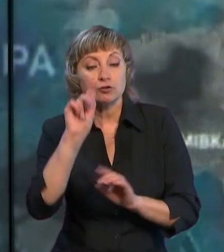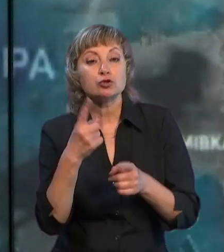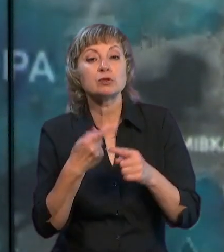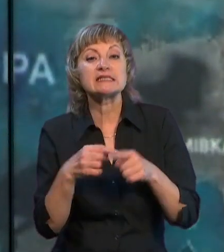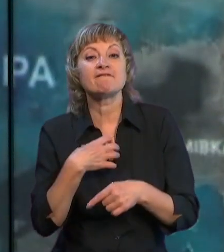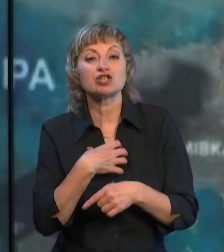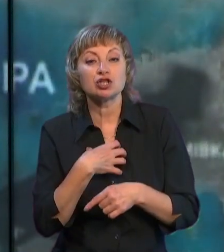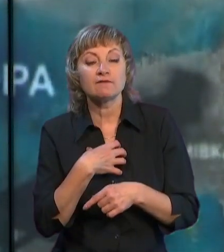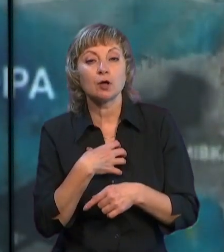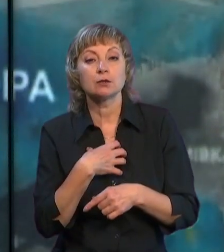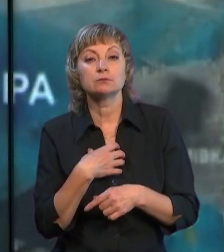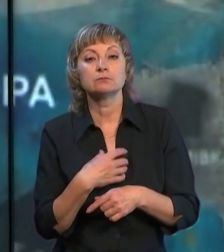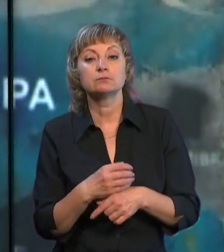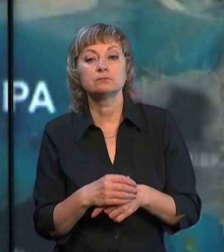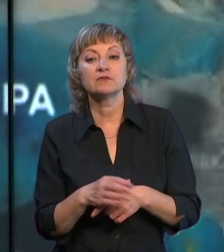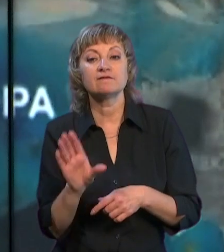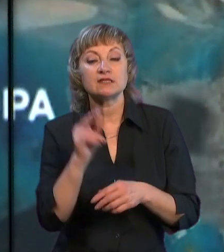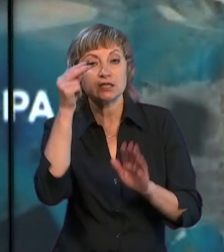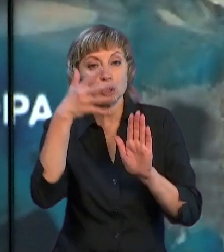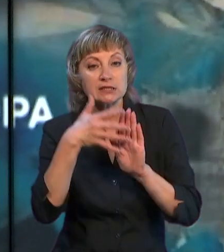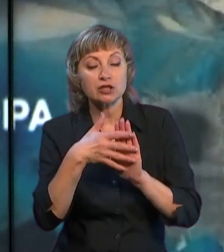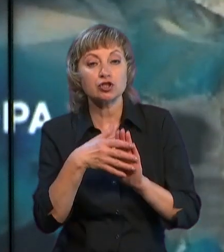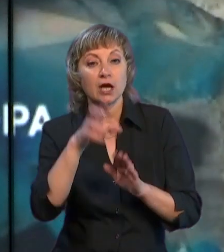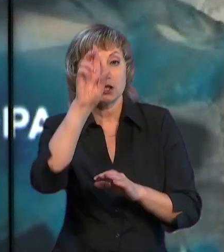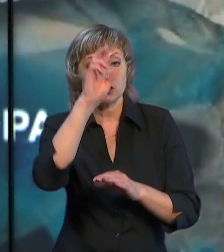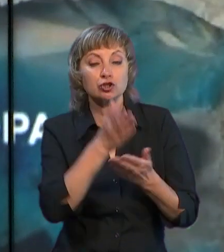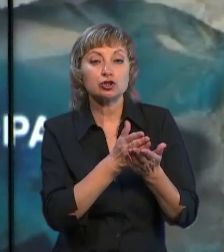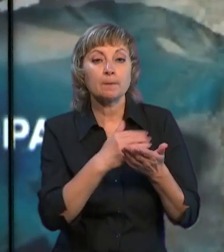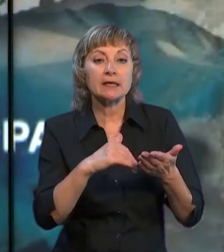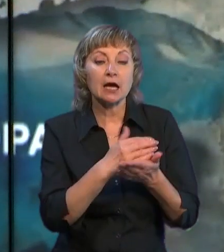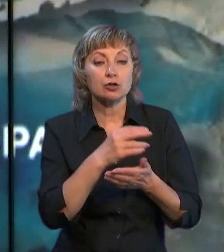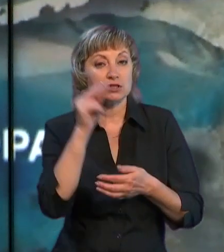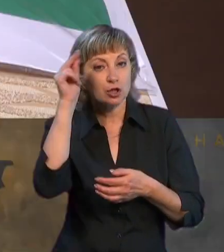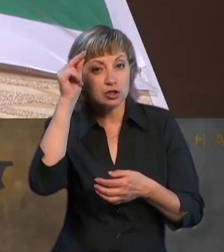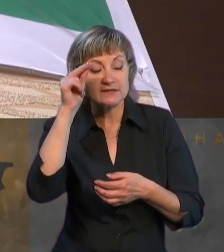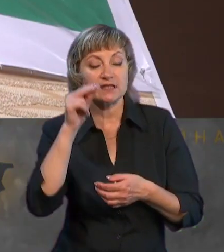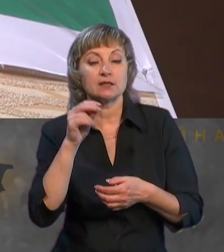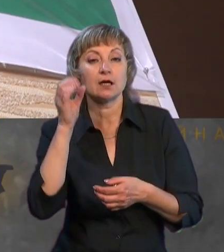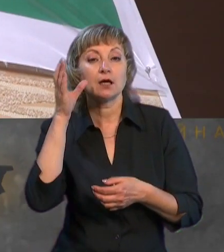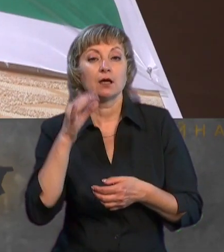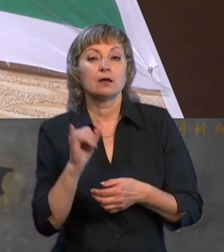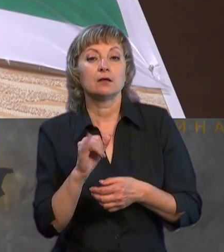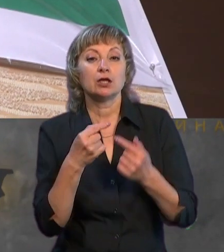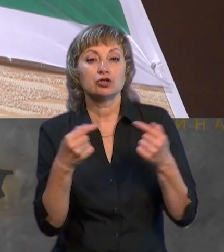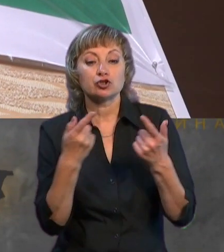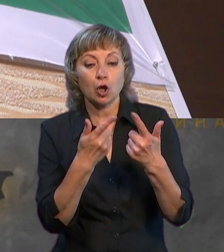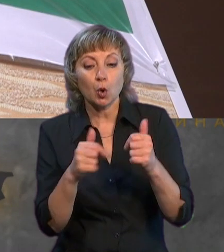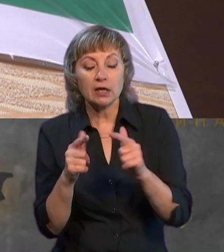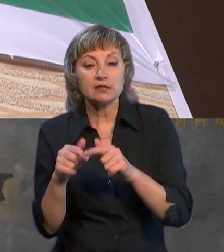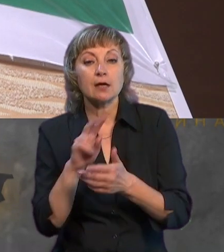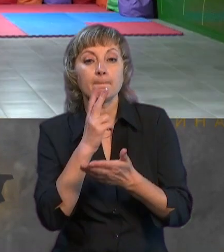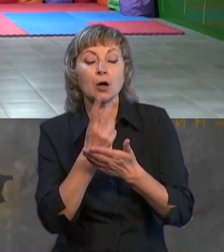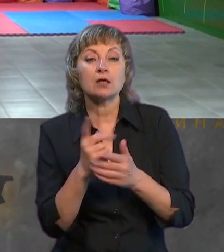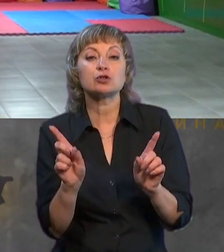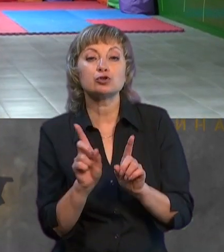важливо? Всі дослідження і Державної служби якості освіти, і інших організацій показують, що